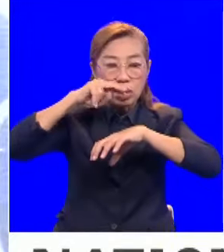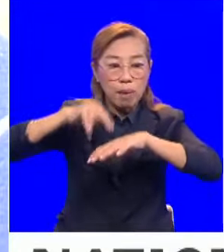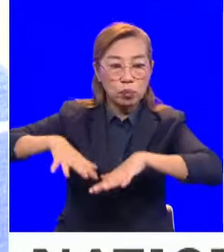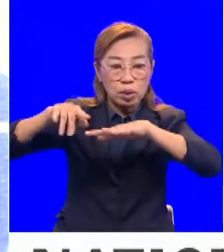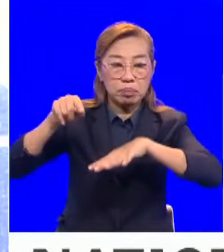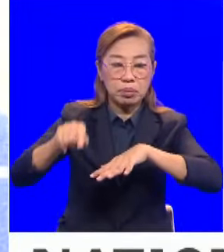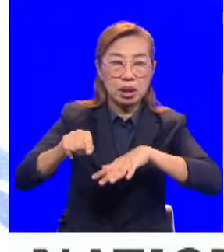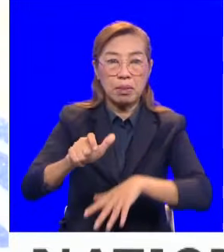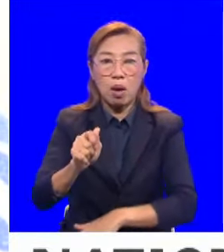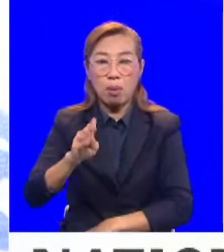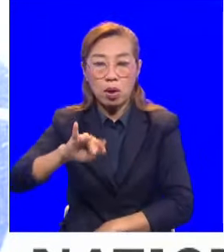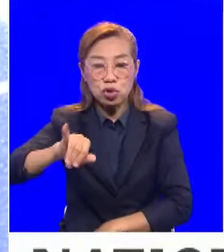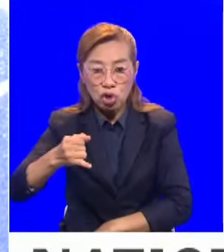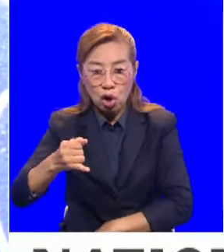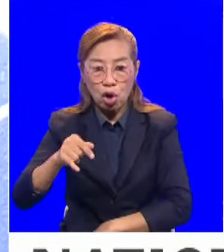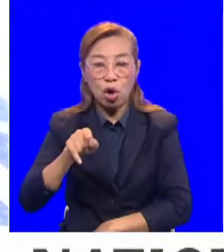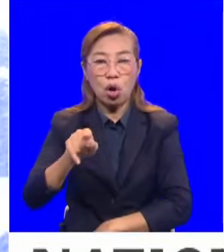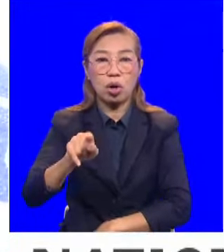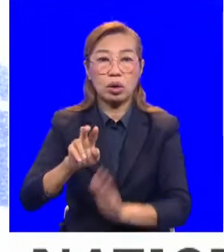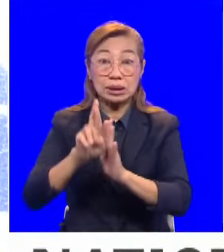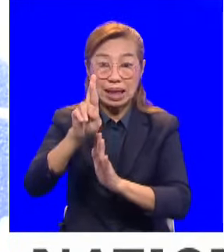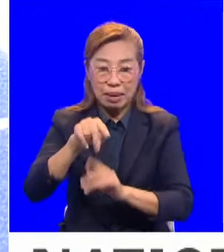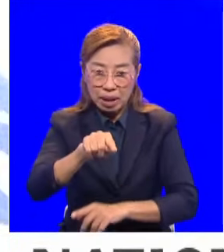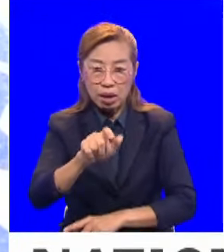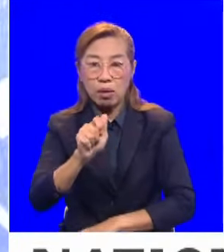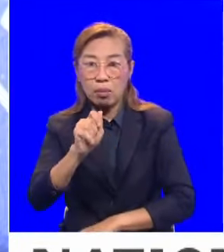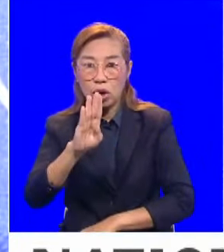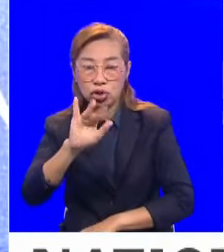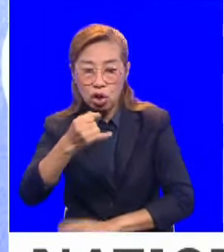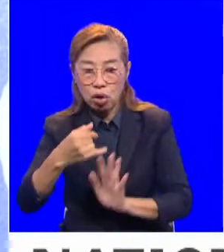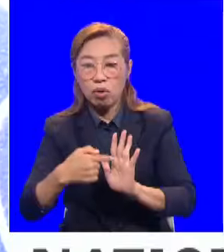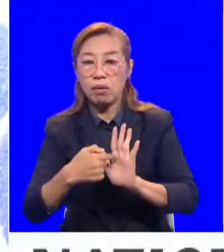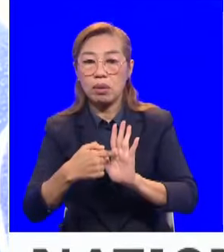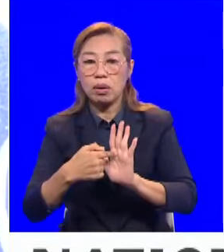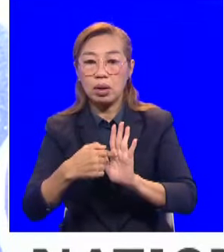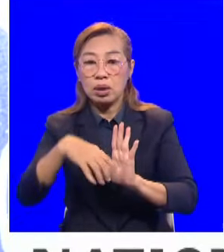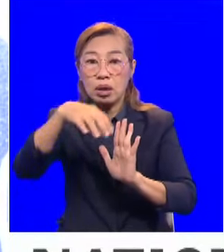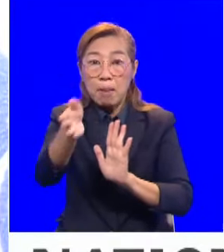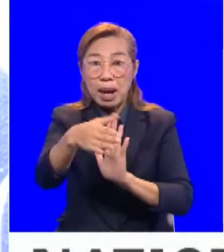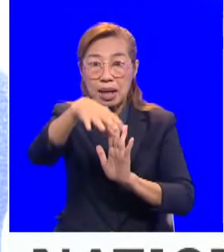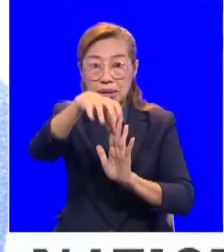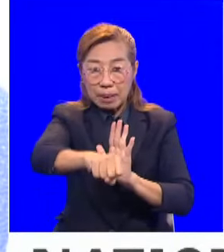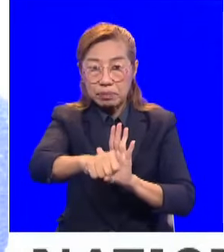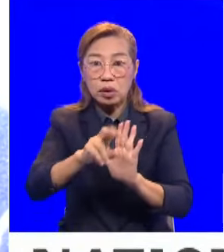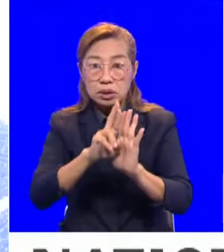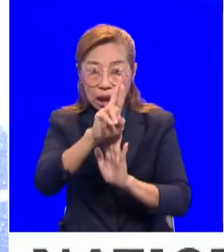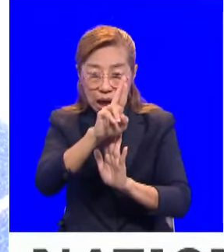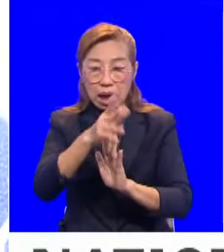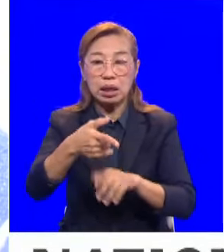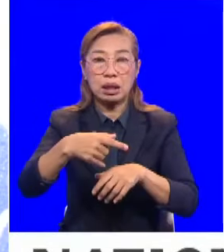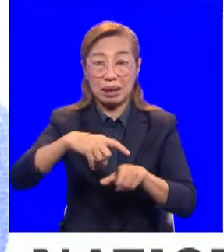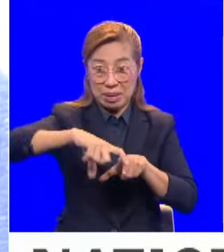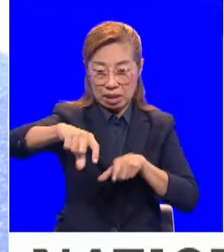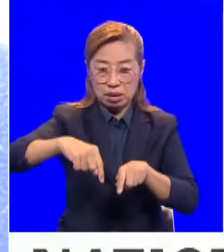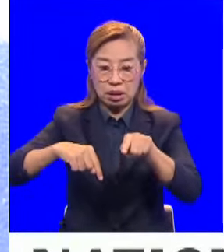อบจ.นะคะอบจ.จังหวัดเชียงรายนะคะรวมไปถึงสำนักงานประมงเชียงรายต่างๆนะคะที่ว่าการอำเภอเชียงรายเนี่ย